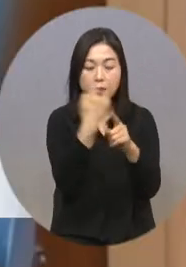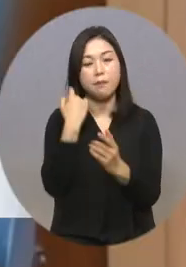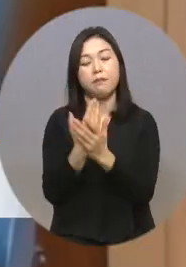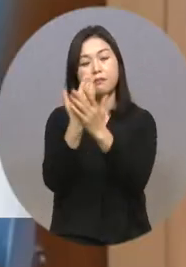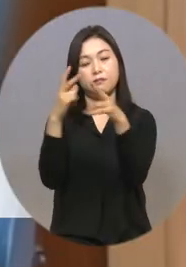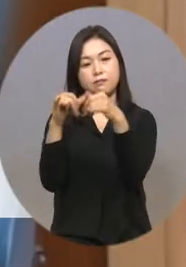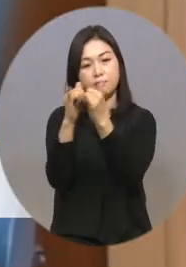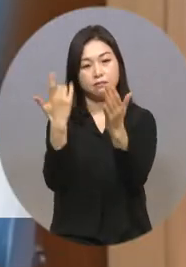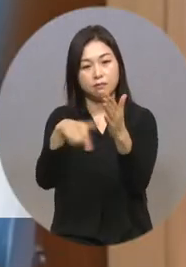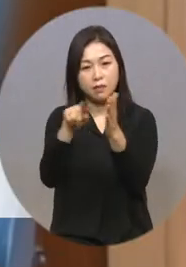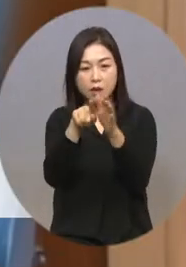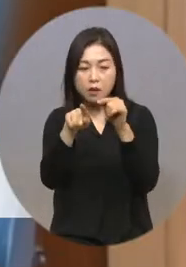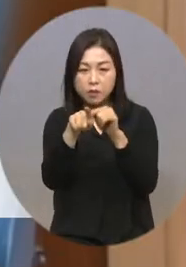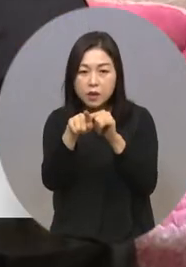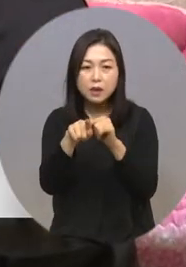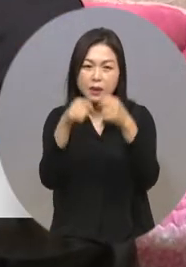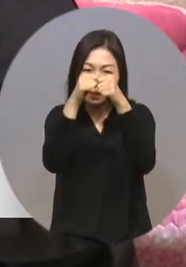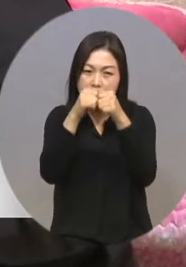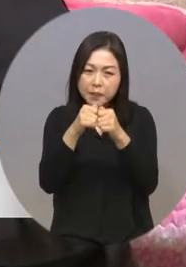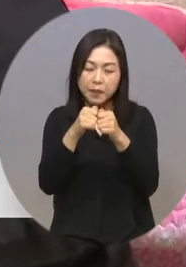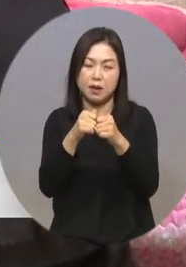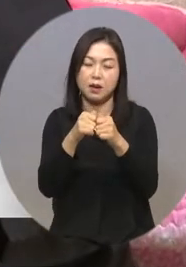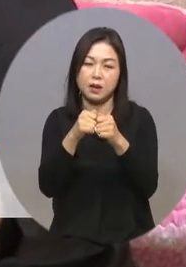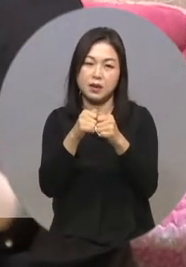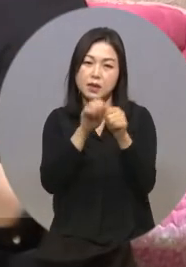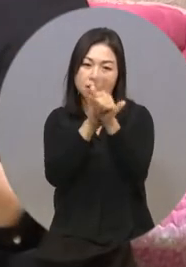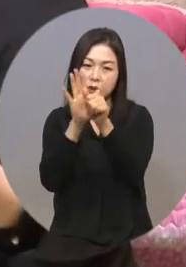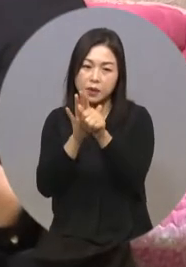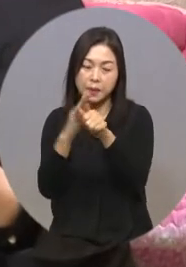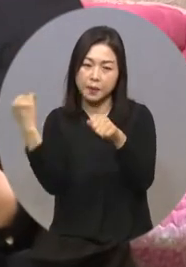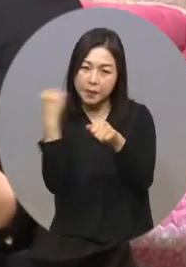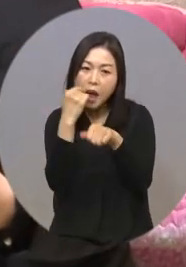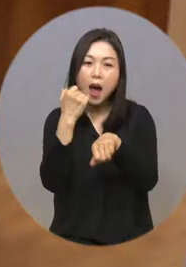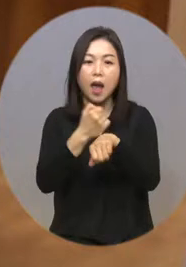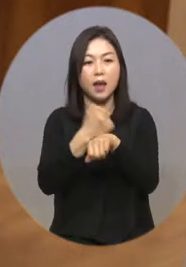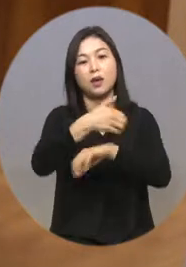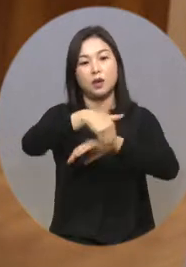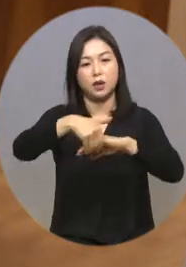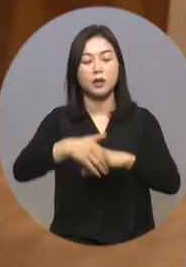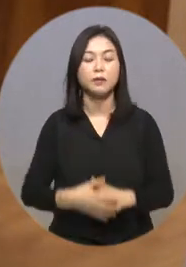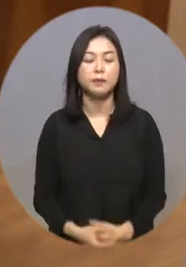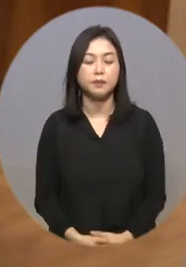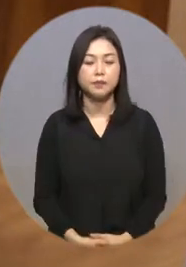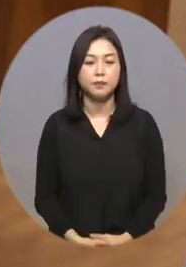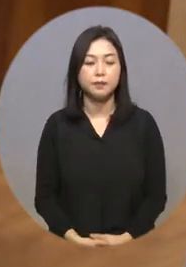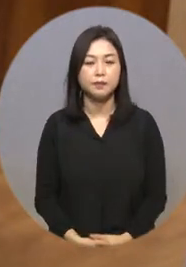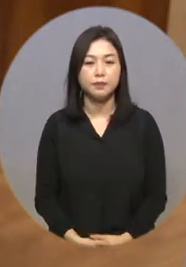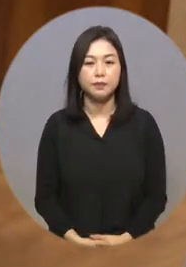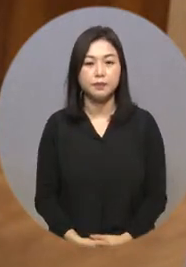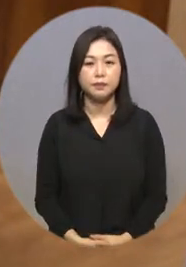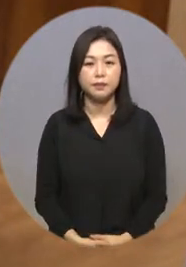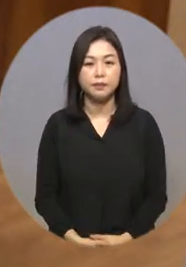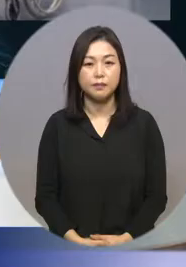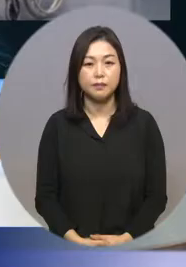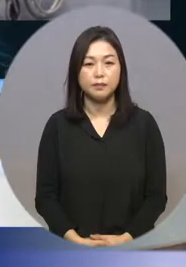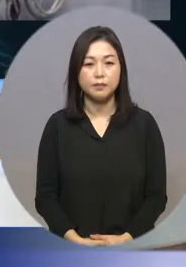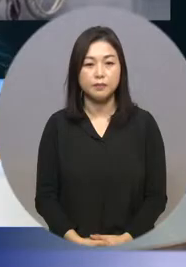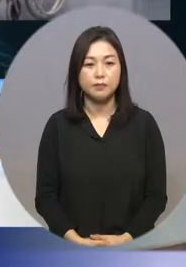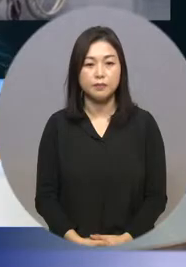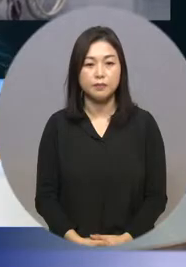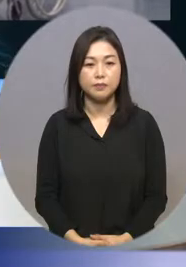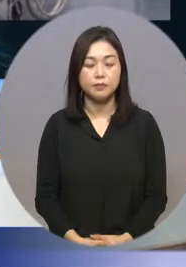장애인을 위한 두텁고 촘촘한 지원을 대폭 보강해 나갈 방침입니다 복지 tv 뉴스 벗은 용입니다